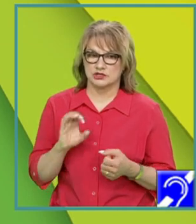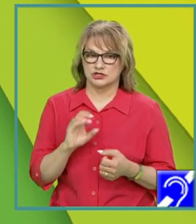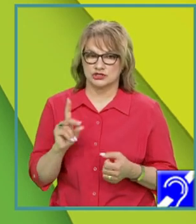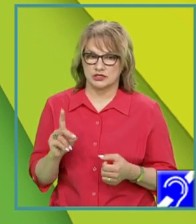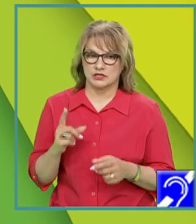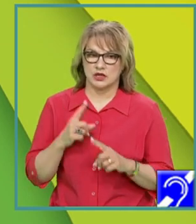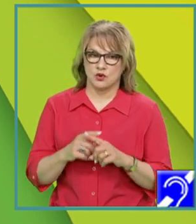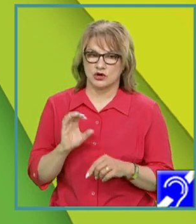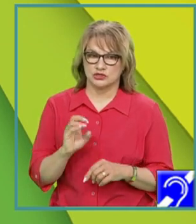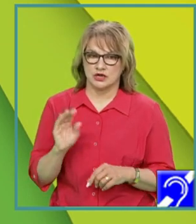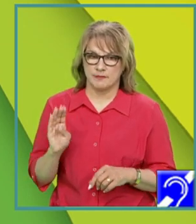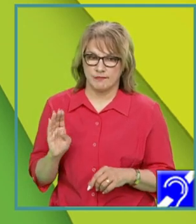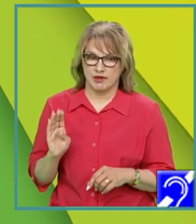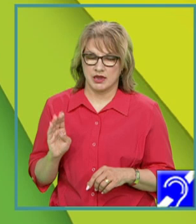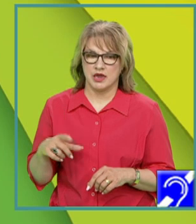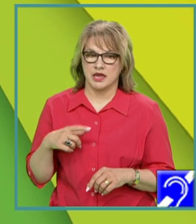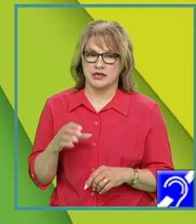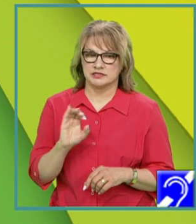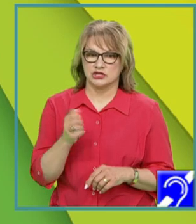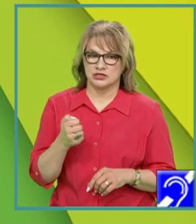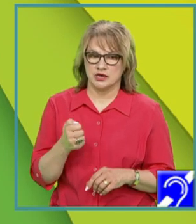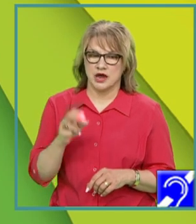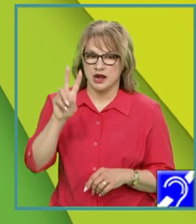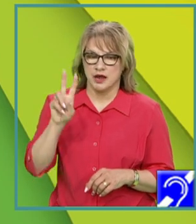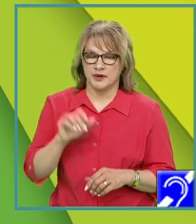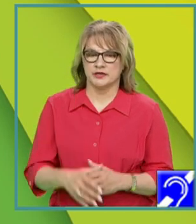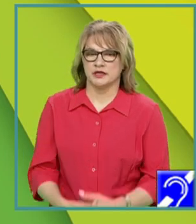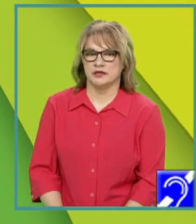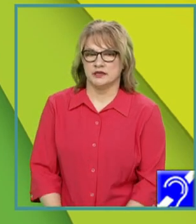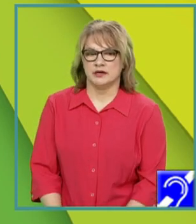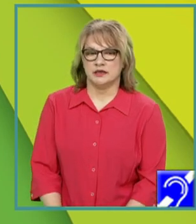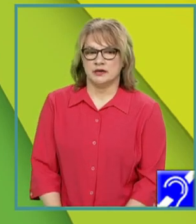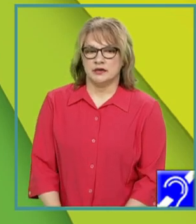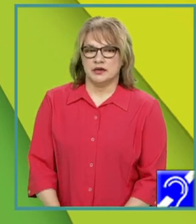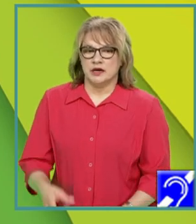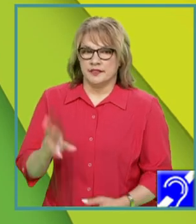orice b egal cu cea a la pătrat dar